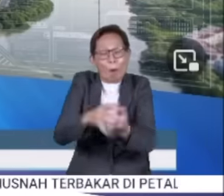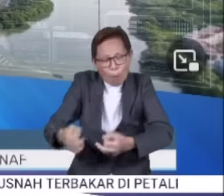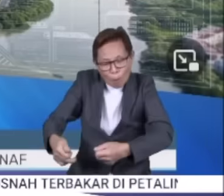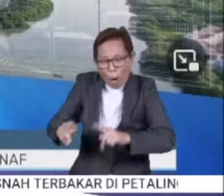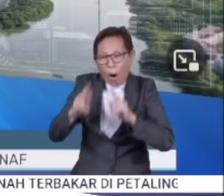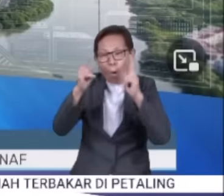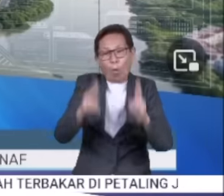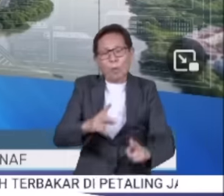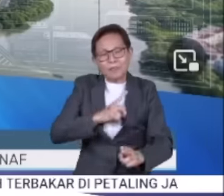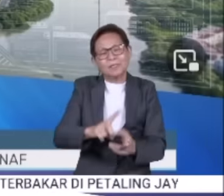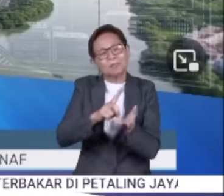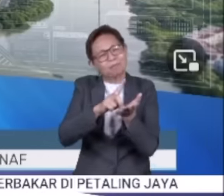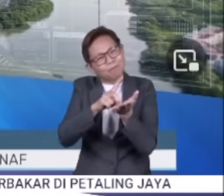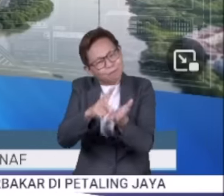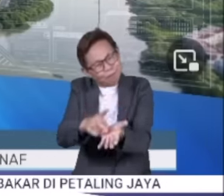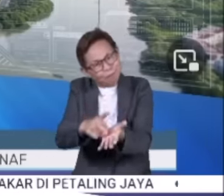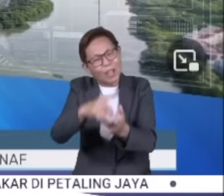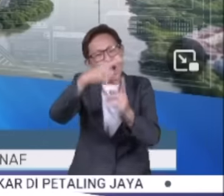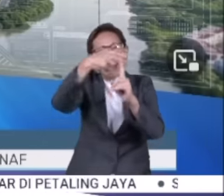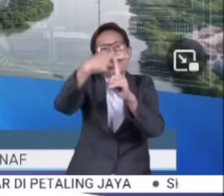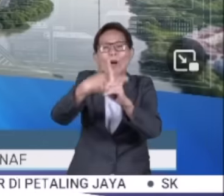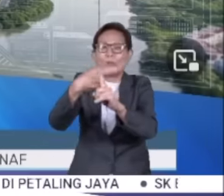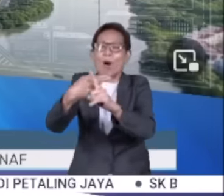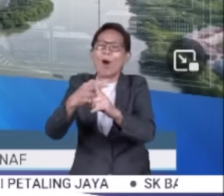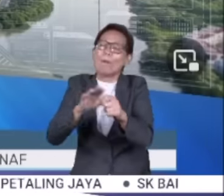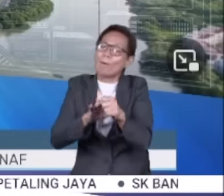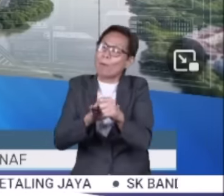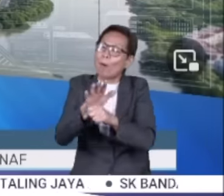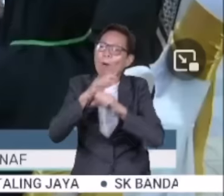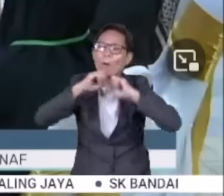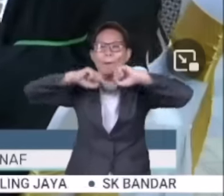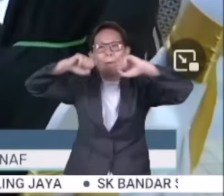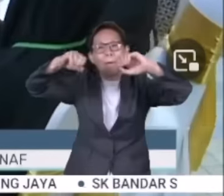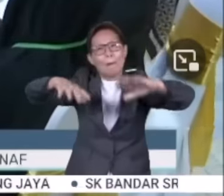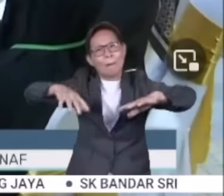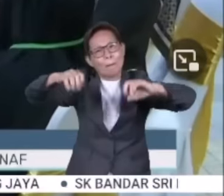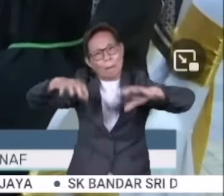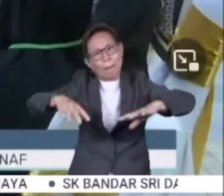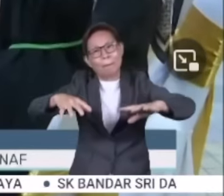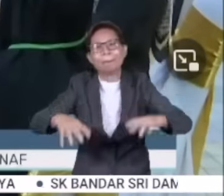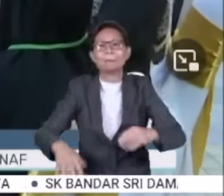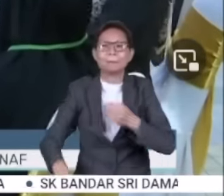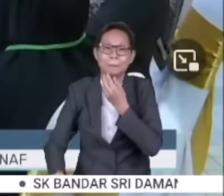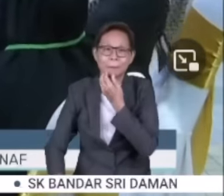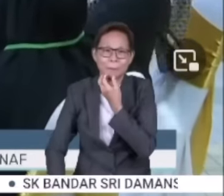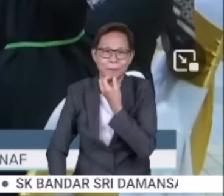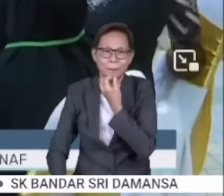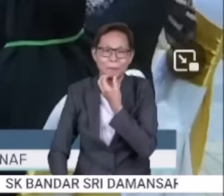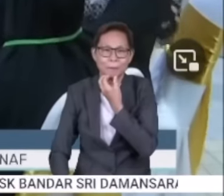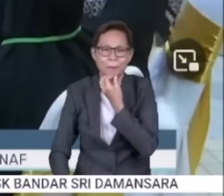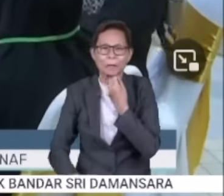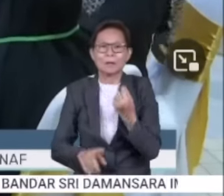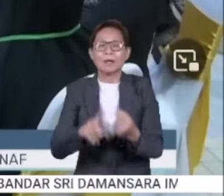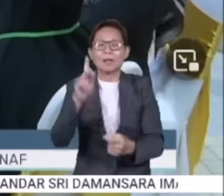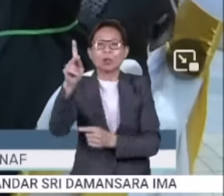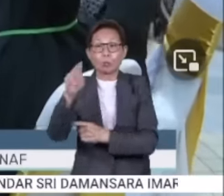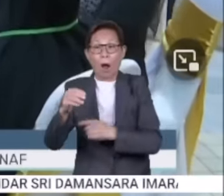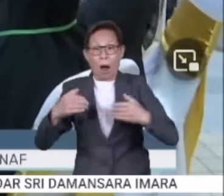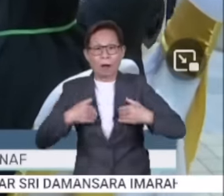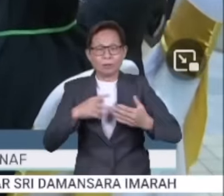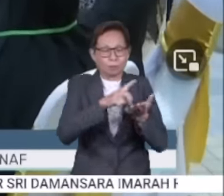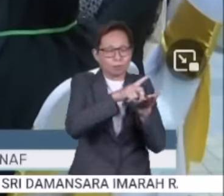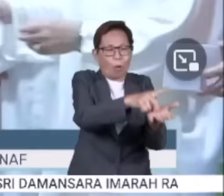umat Islam bersedekah di bulan penuh keberkatan. Ketua Menteri turut